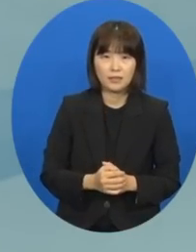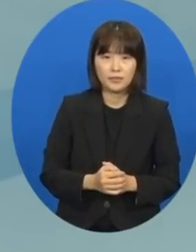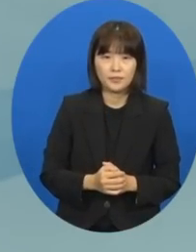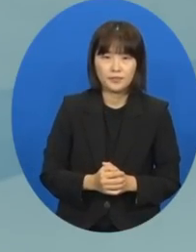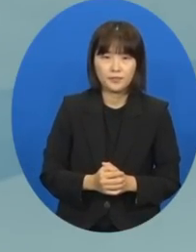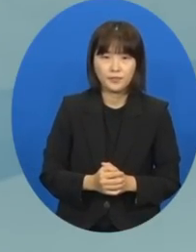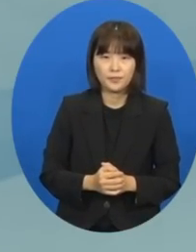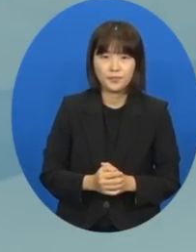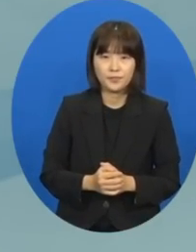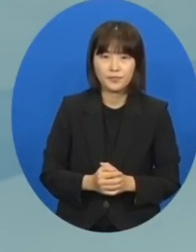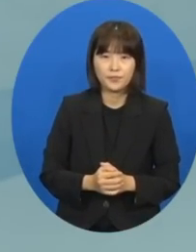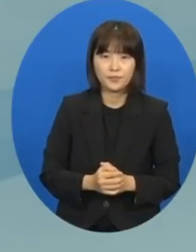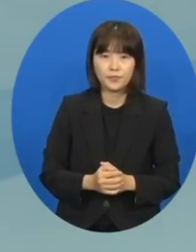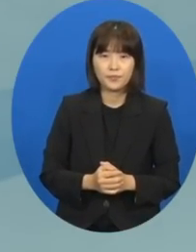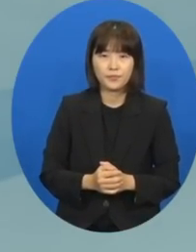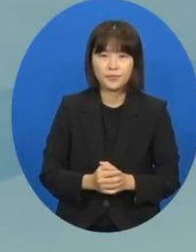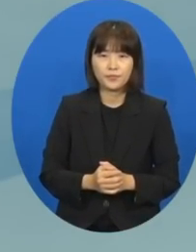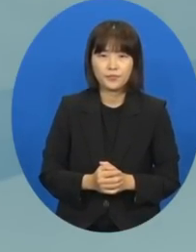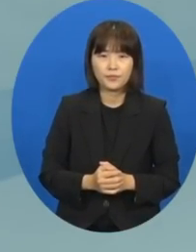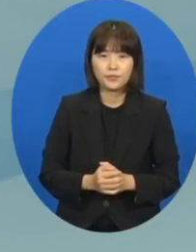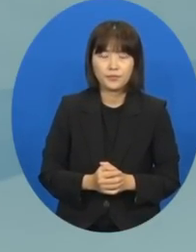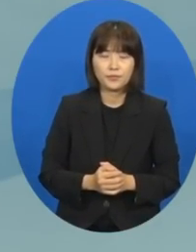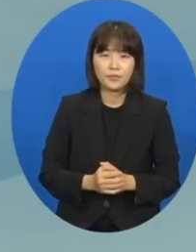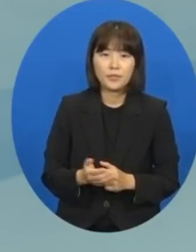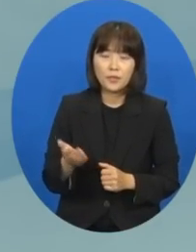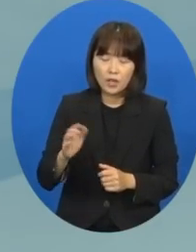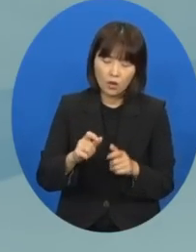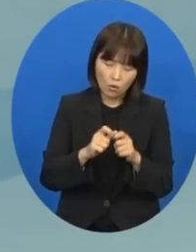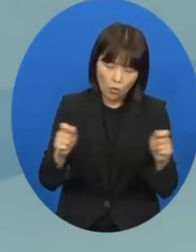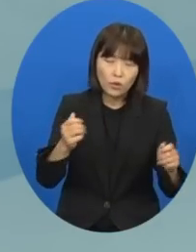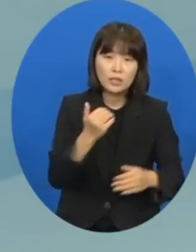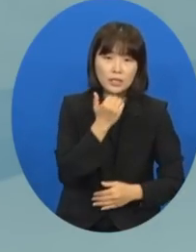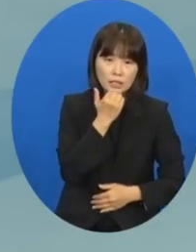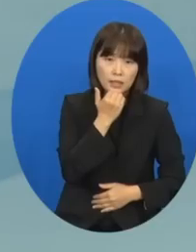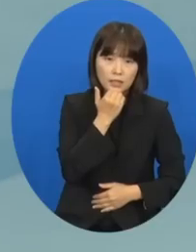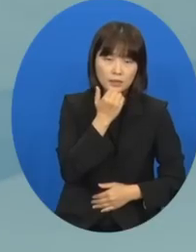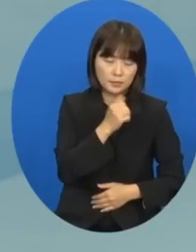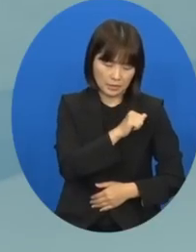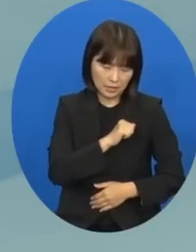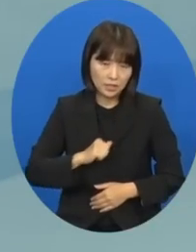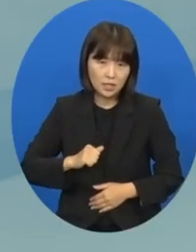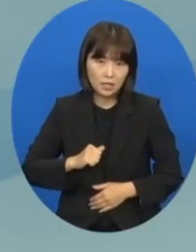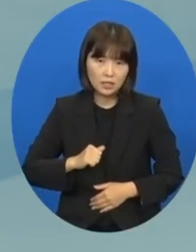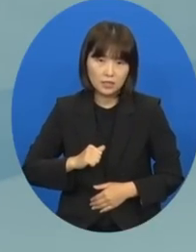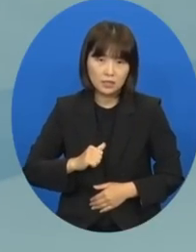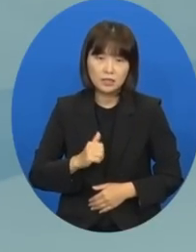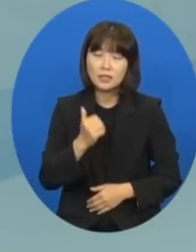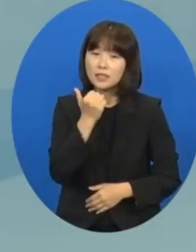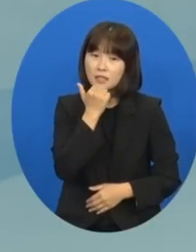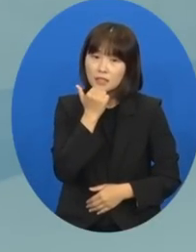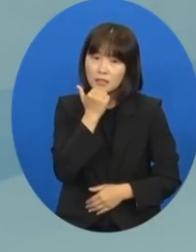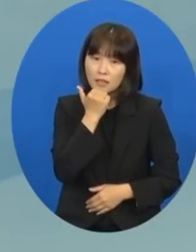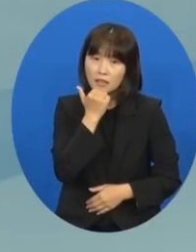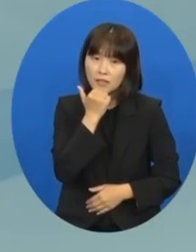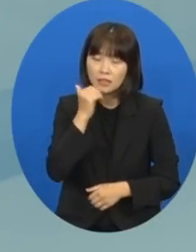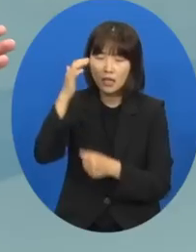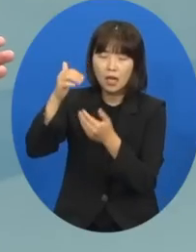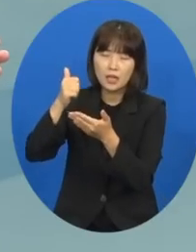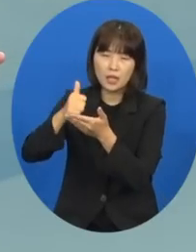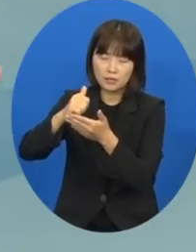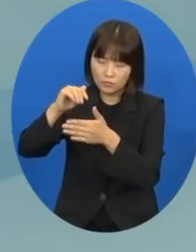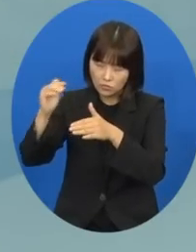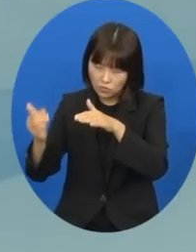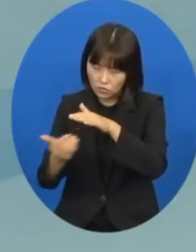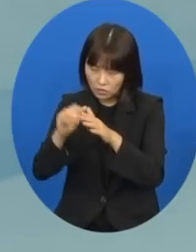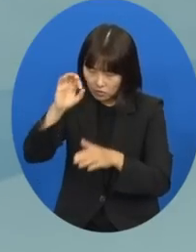죄된 욕망이에요. 그러나 이 오랜 기다림의 인내는 결국 이삭을 하나님의 걸작품으로 만드는 인고의